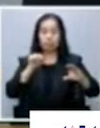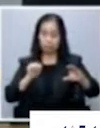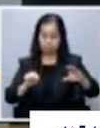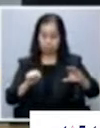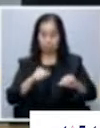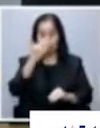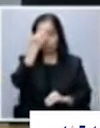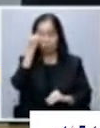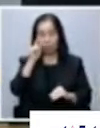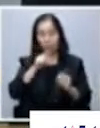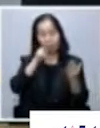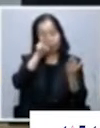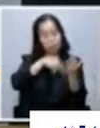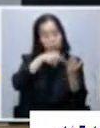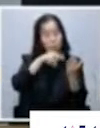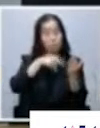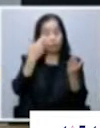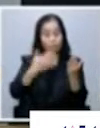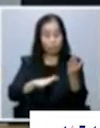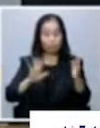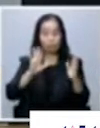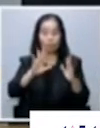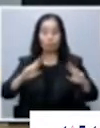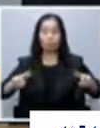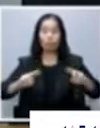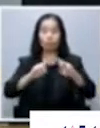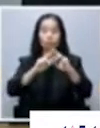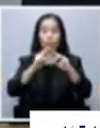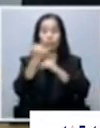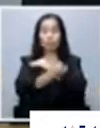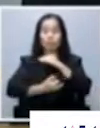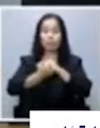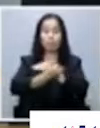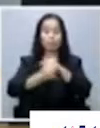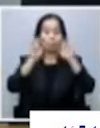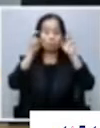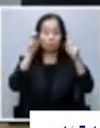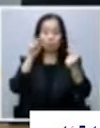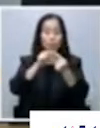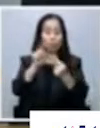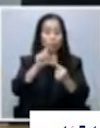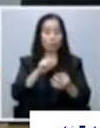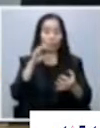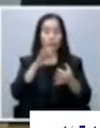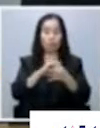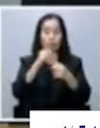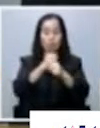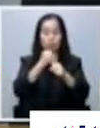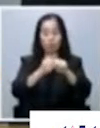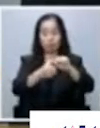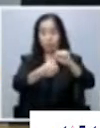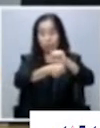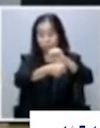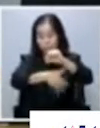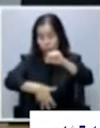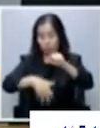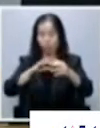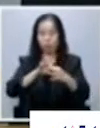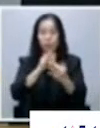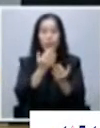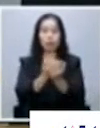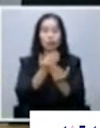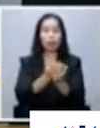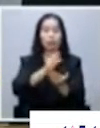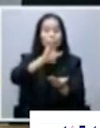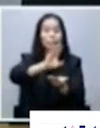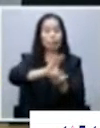แล้วเนื้องานเนี่ยนะครับประเด็นแรกเลยนะครับเป็นเรื่องของโครงสร้างการทำงบประมาณซึ่งอาจจะมีการขัด